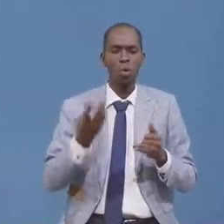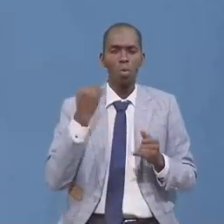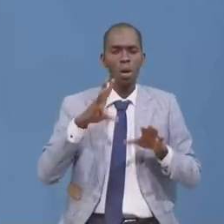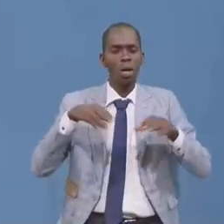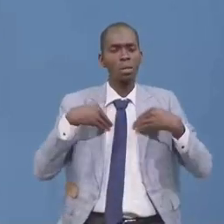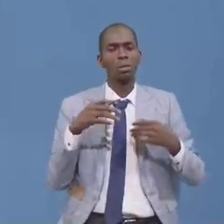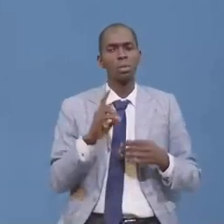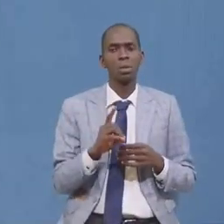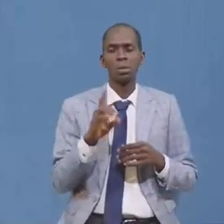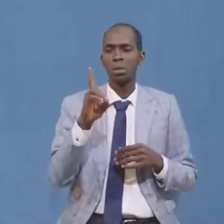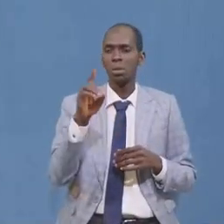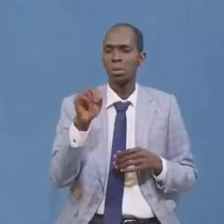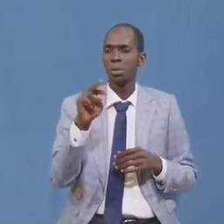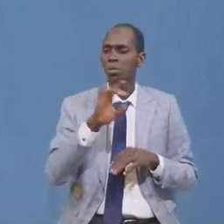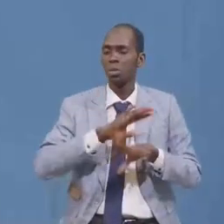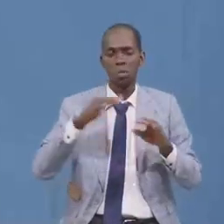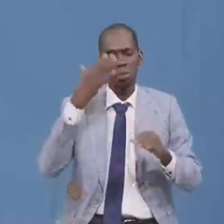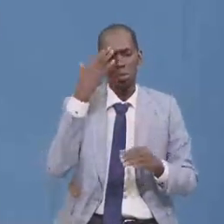David ne savait pas.